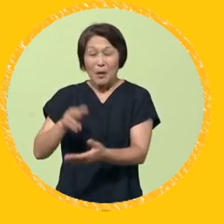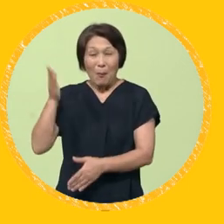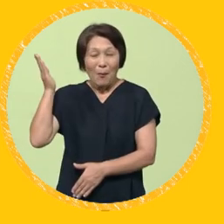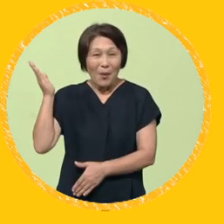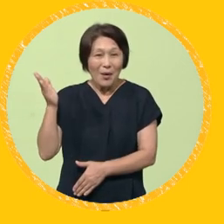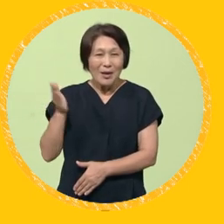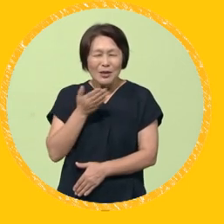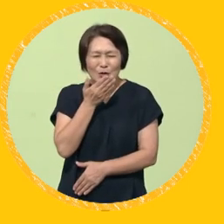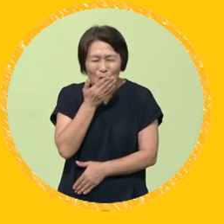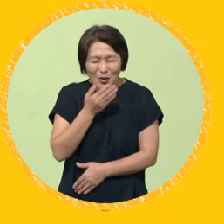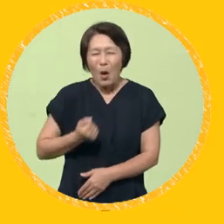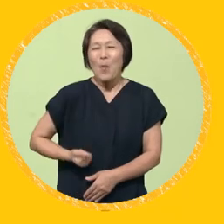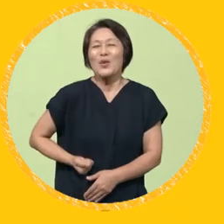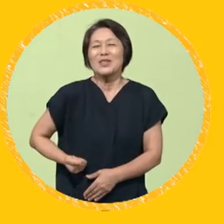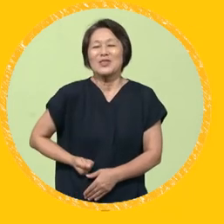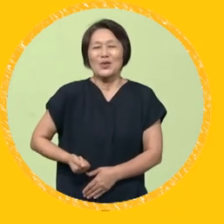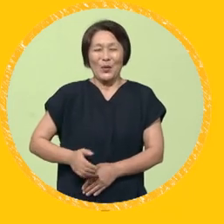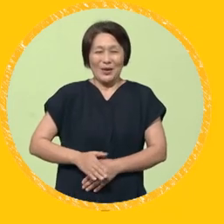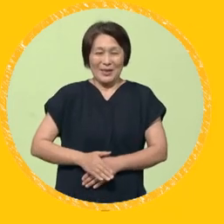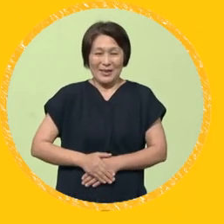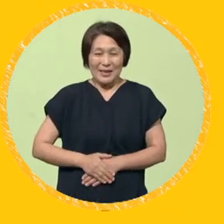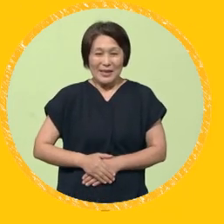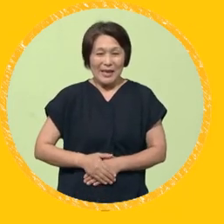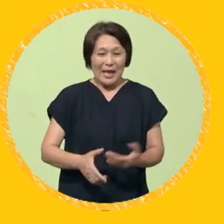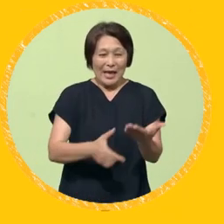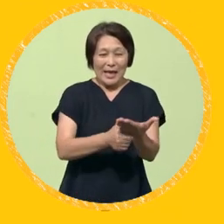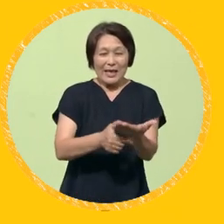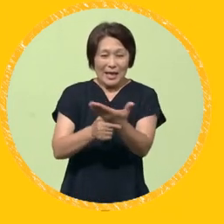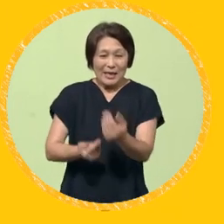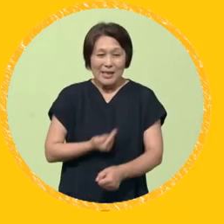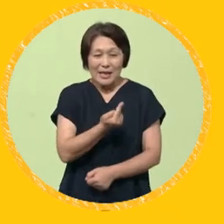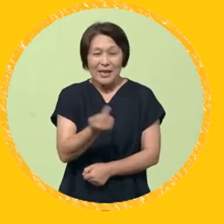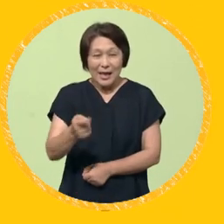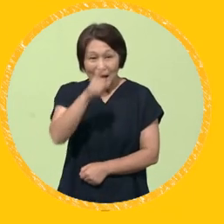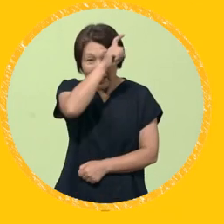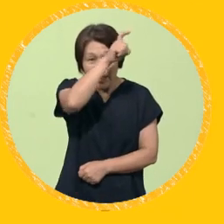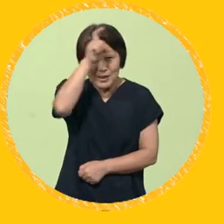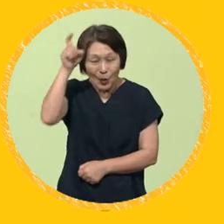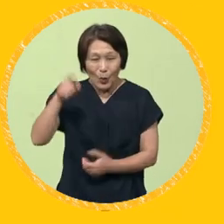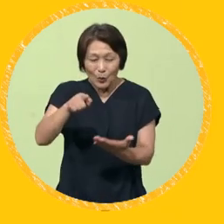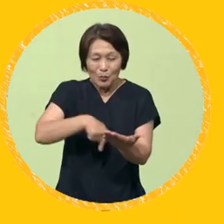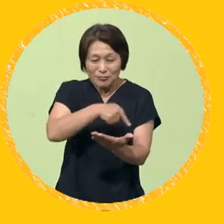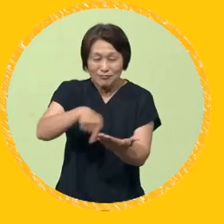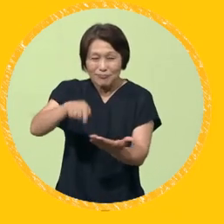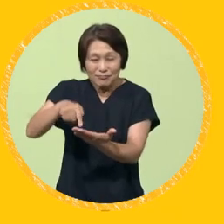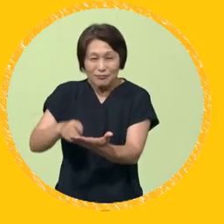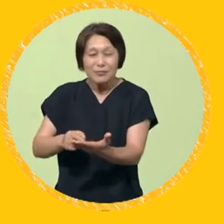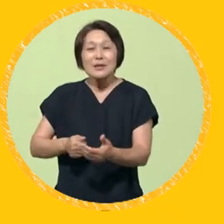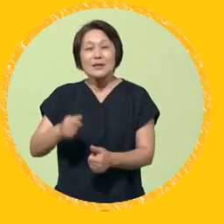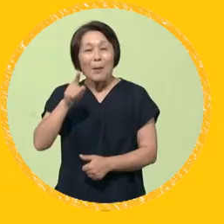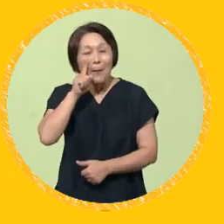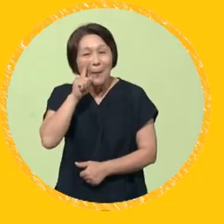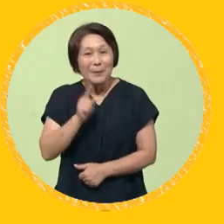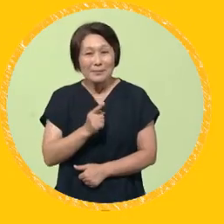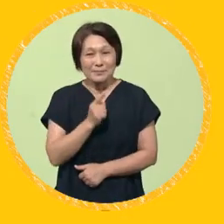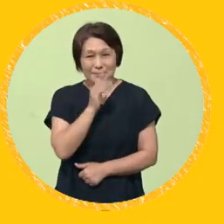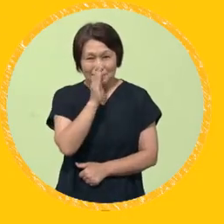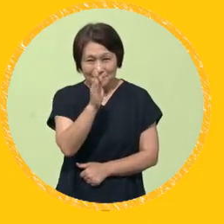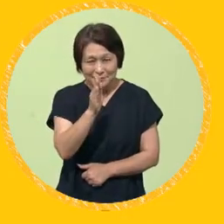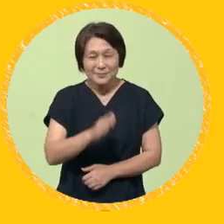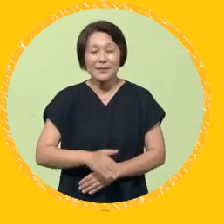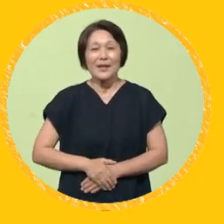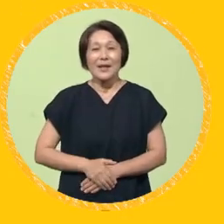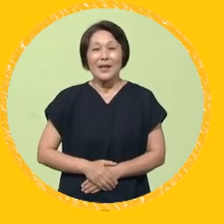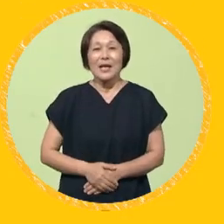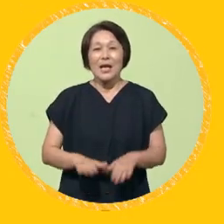ますよね。また駅を巡ってワンピース謎解きミッションラリーにも挑戦しよう。 いや、すごい盛り